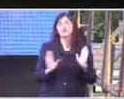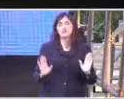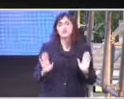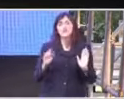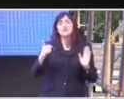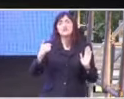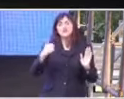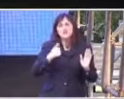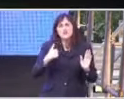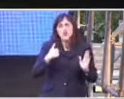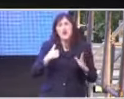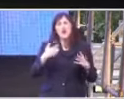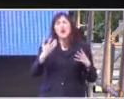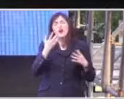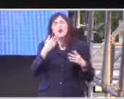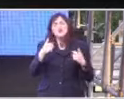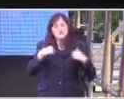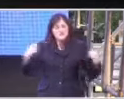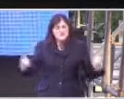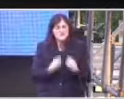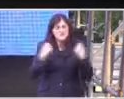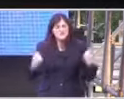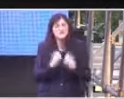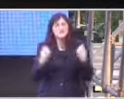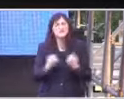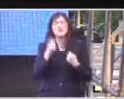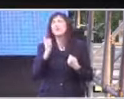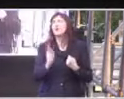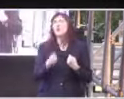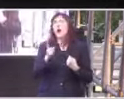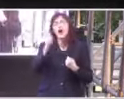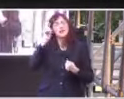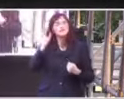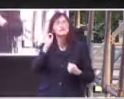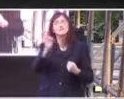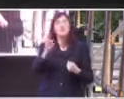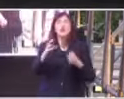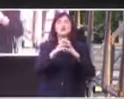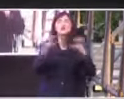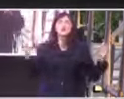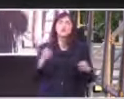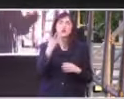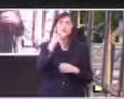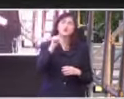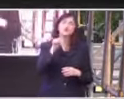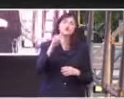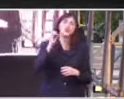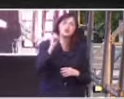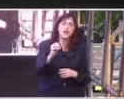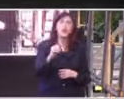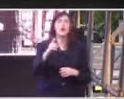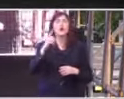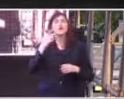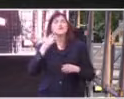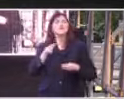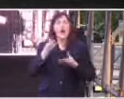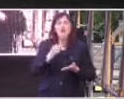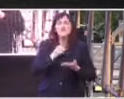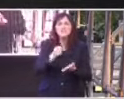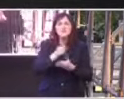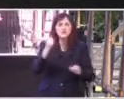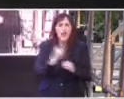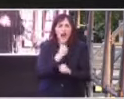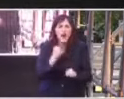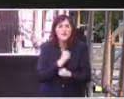siamo quelli che hanno fatto industria 4.0 che hanno saputo investire sul lavoro creare con il super ammortamento